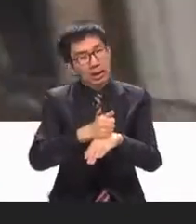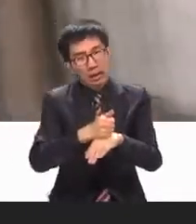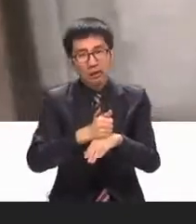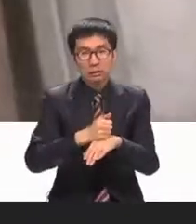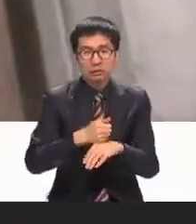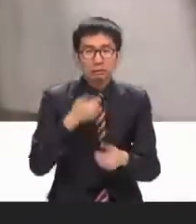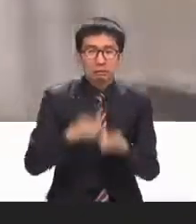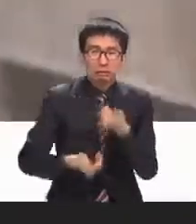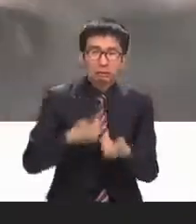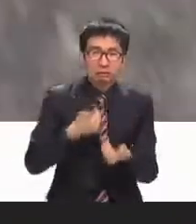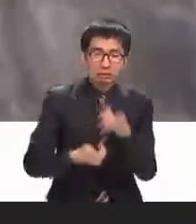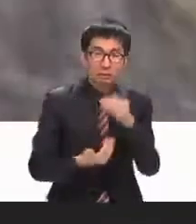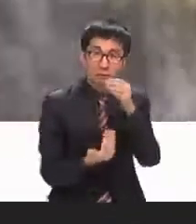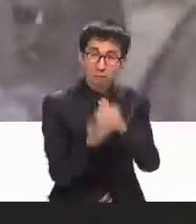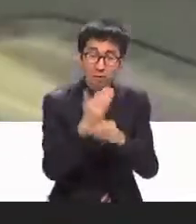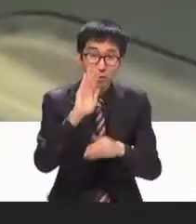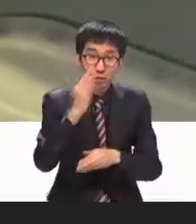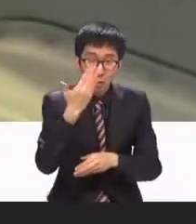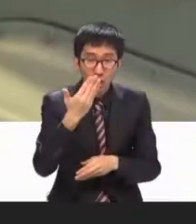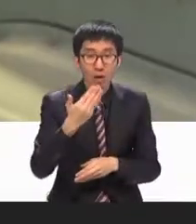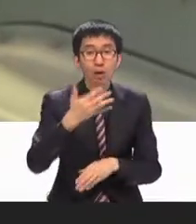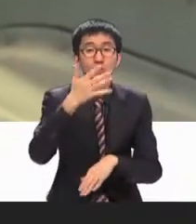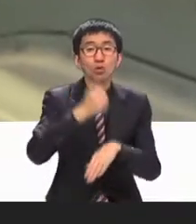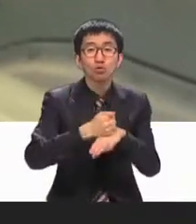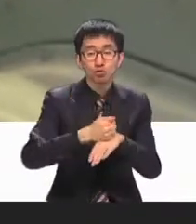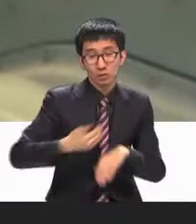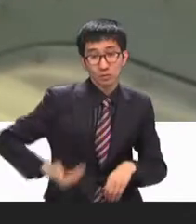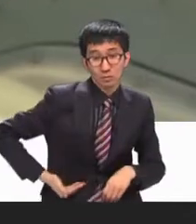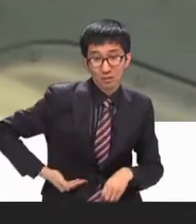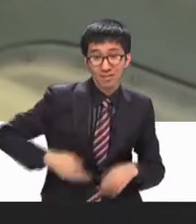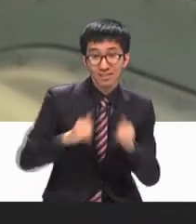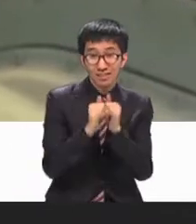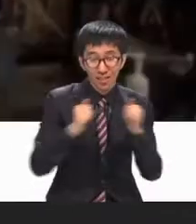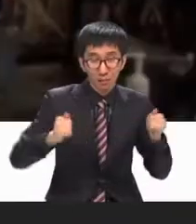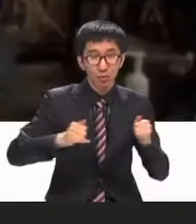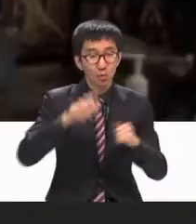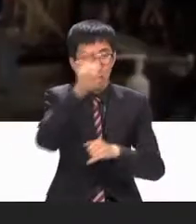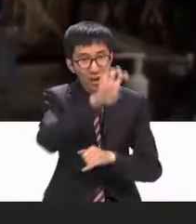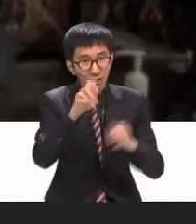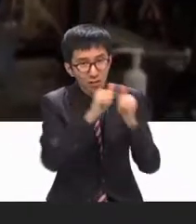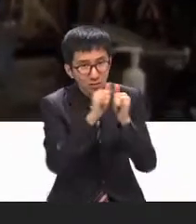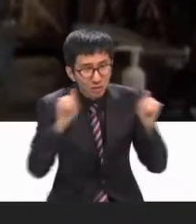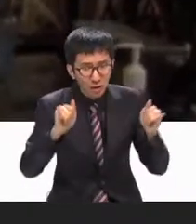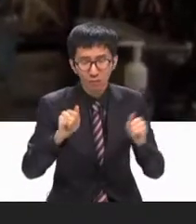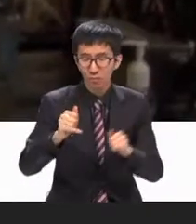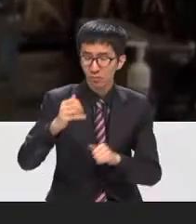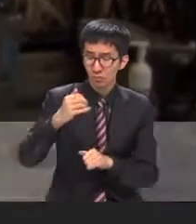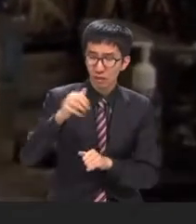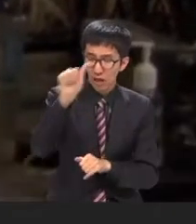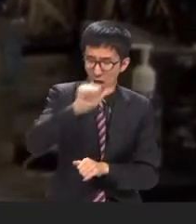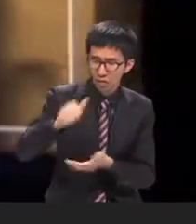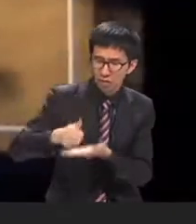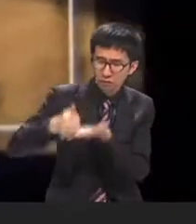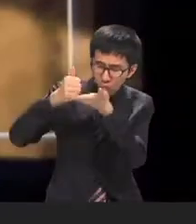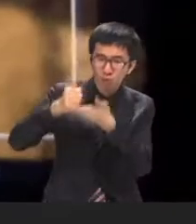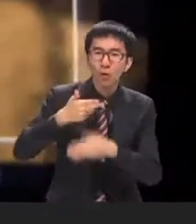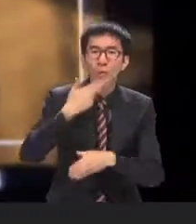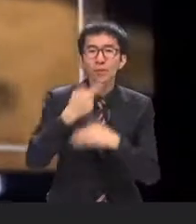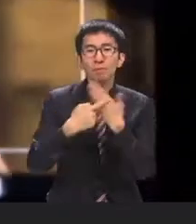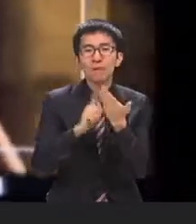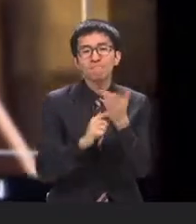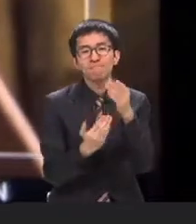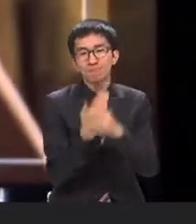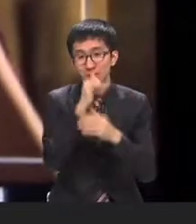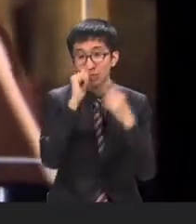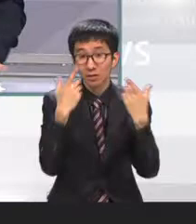사양 사람들이 또 패션 것 사람들인데 동양 이를 존중하는 마음이 너무 없는 것이 아니냐 요렇게 바뀌는지 해석할 수 없으 그렇습니다